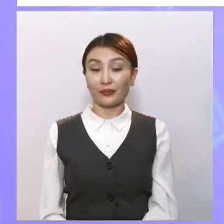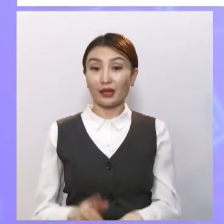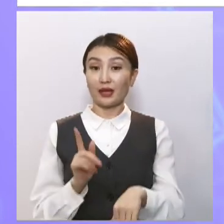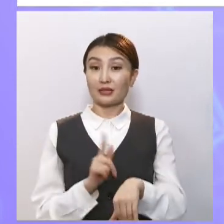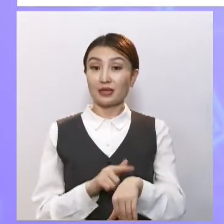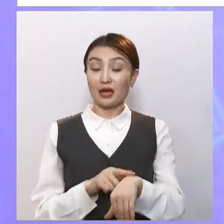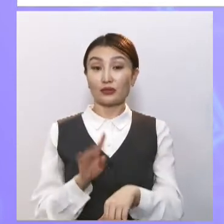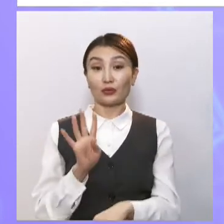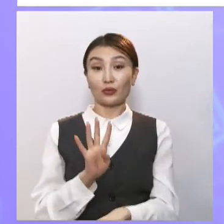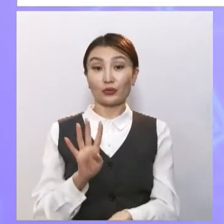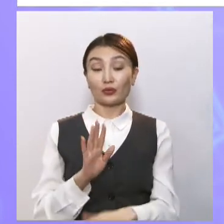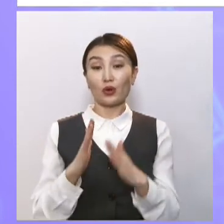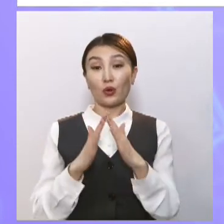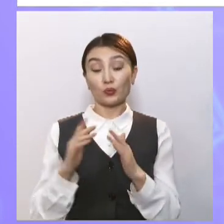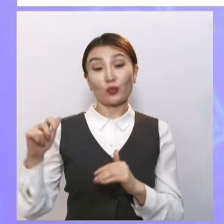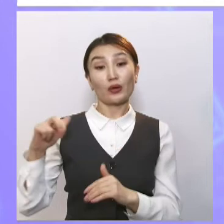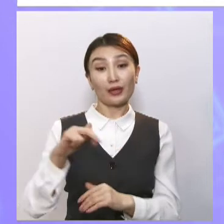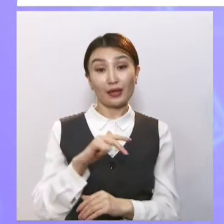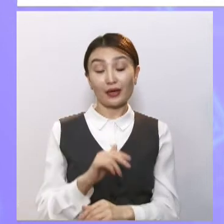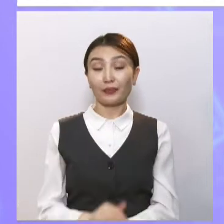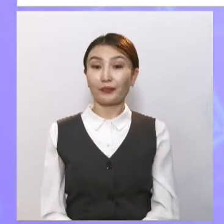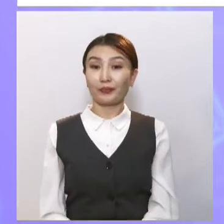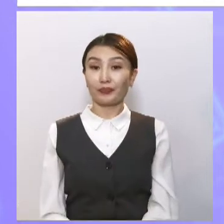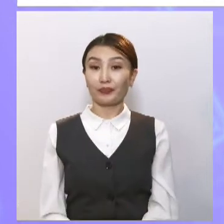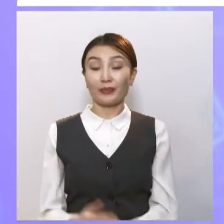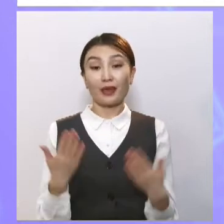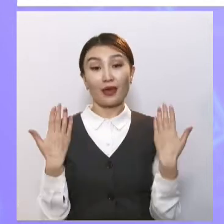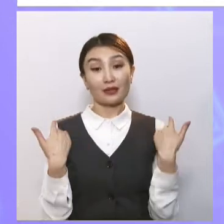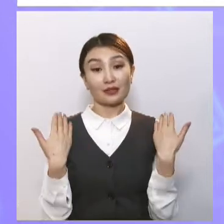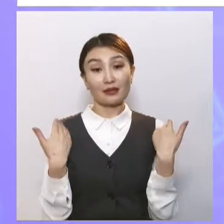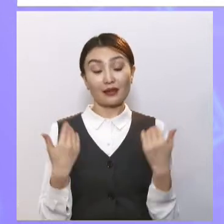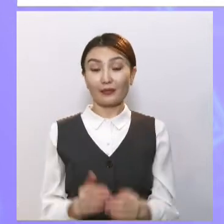Саат 4-тө үйгө келем. Эс алам.